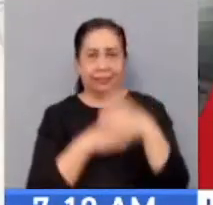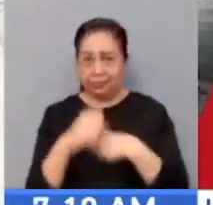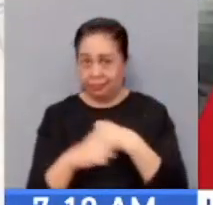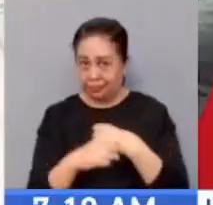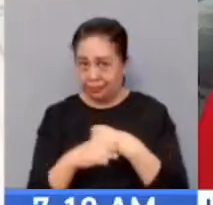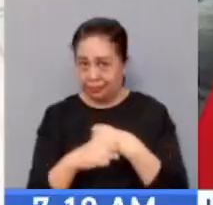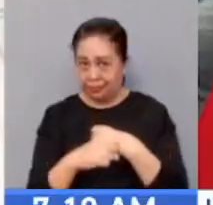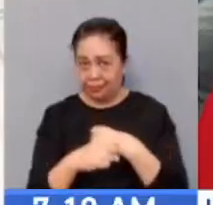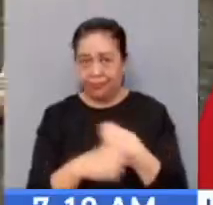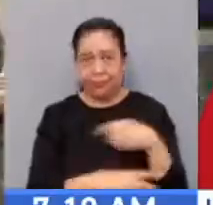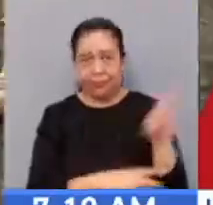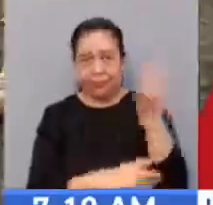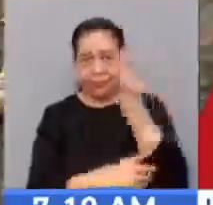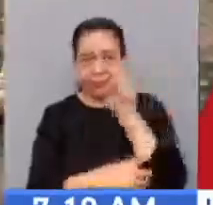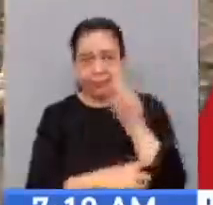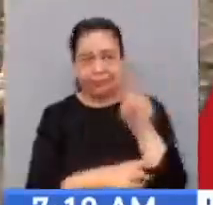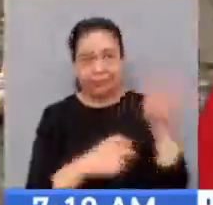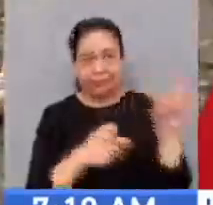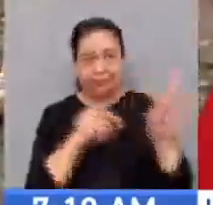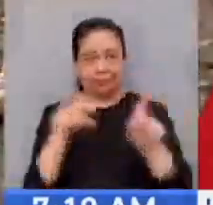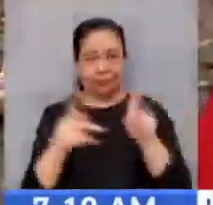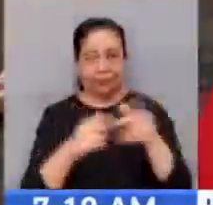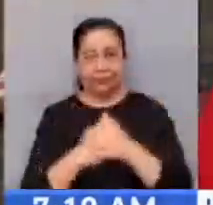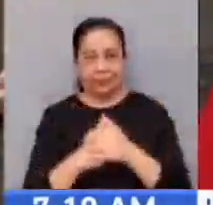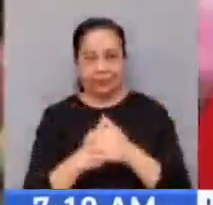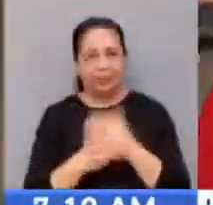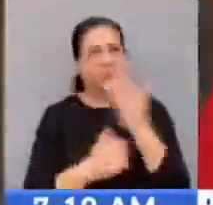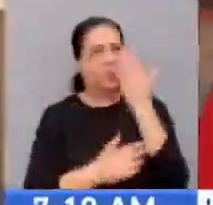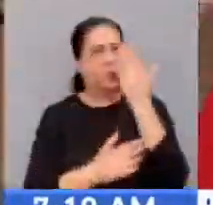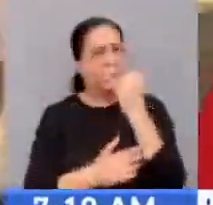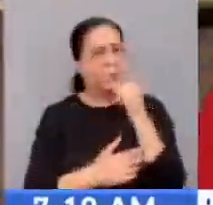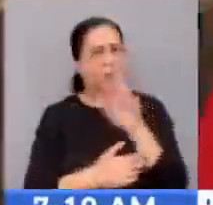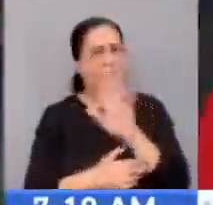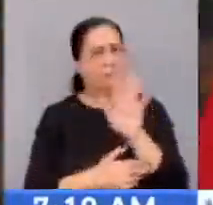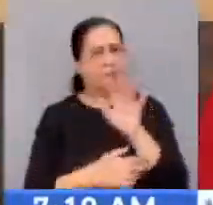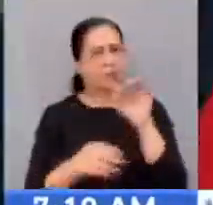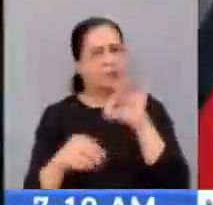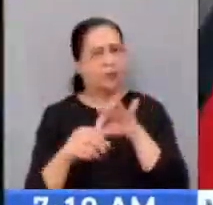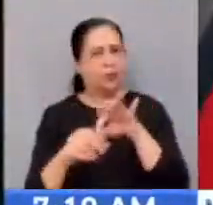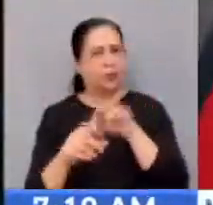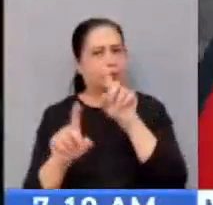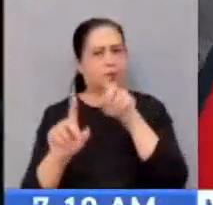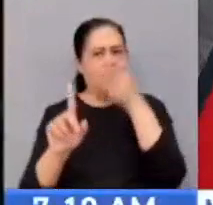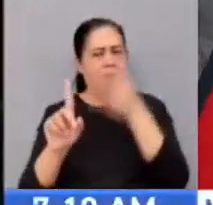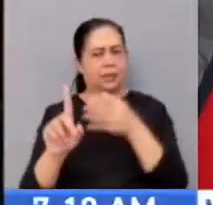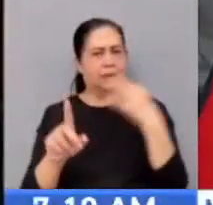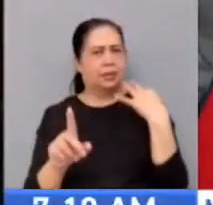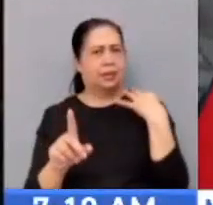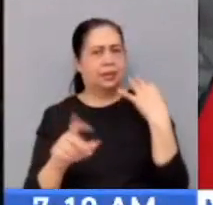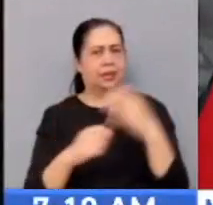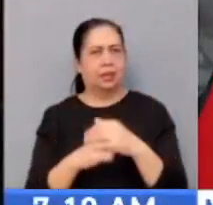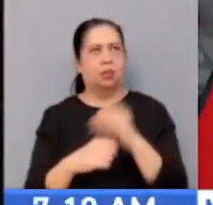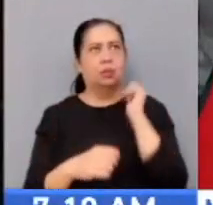sa ating mga kababayan, bakit ba hindi dapat iboto ang isang kandidato? Puro pangako lang pero